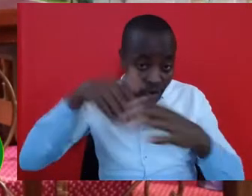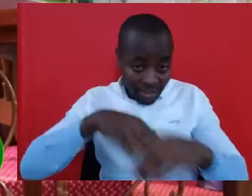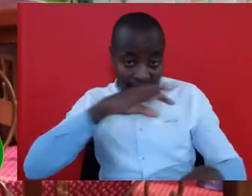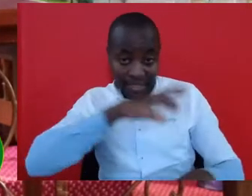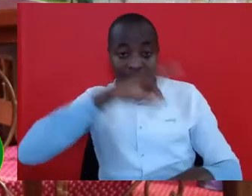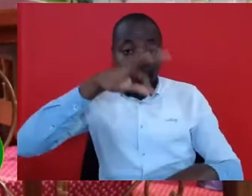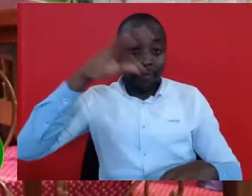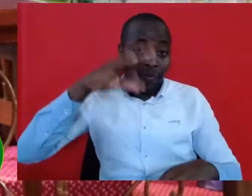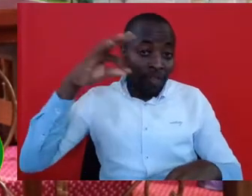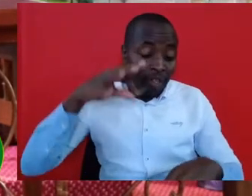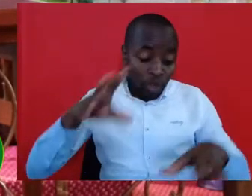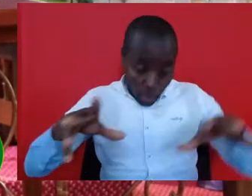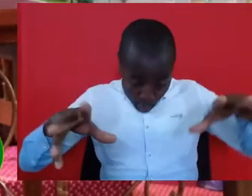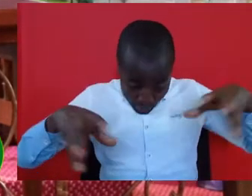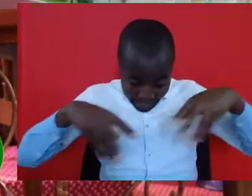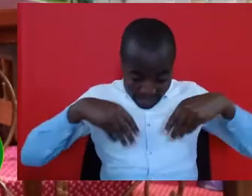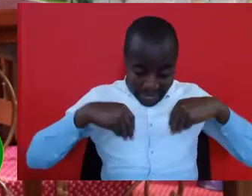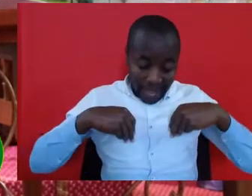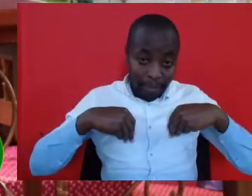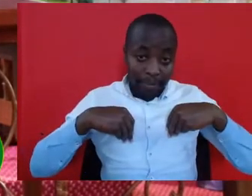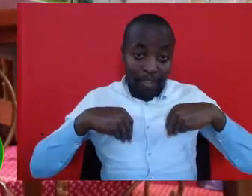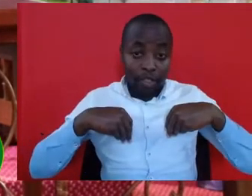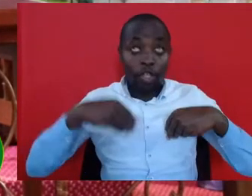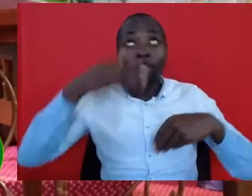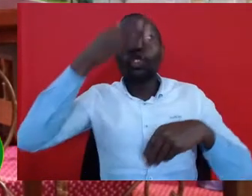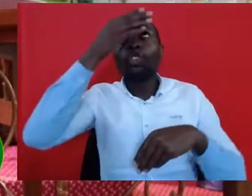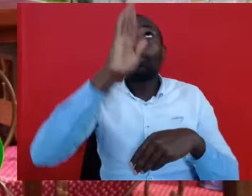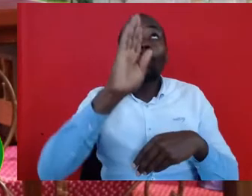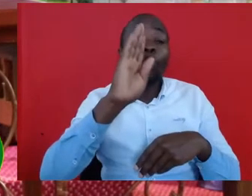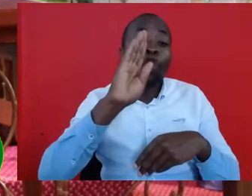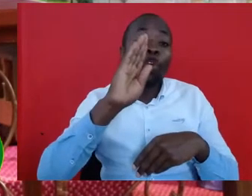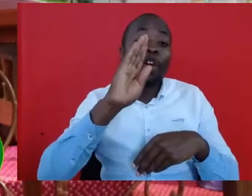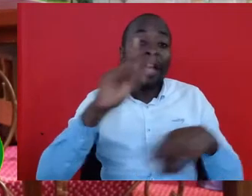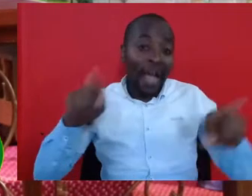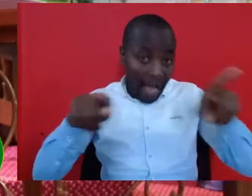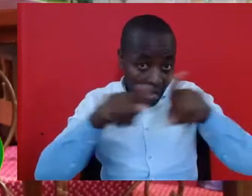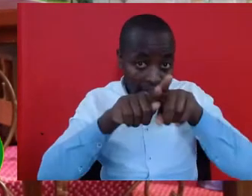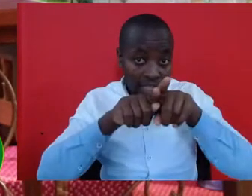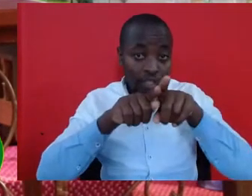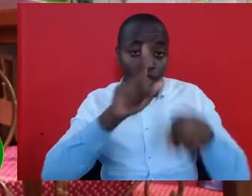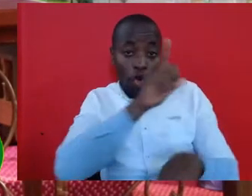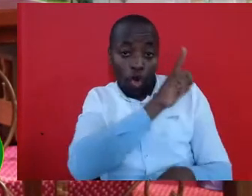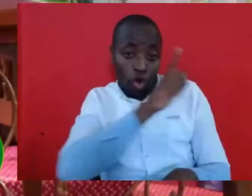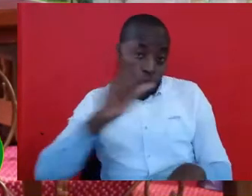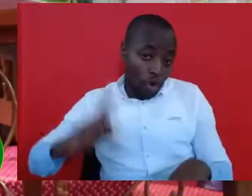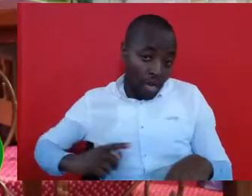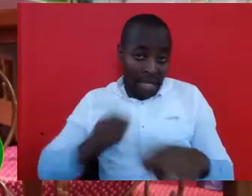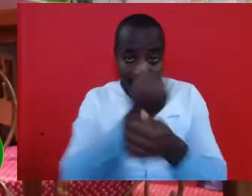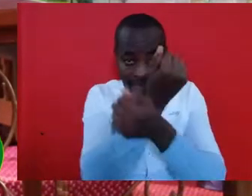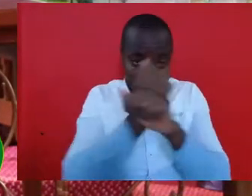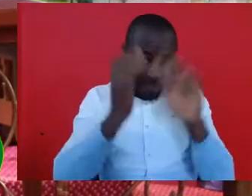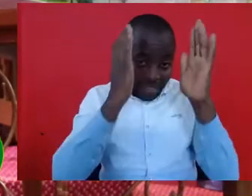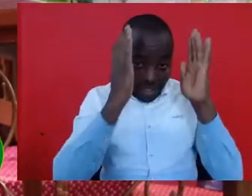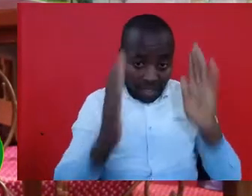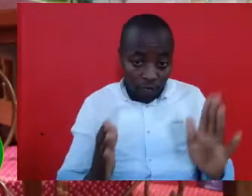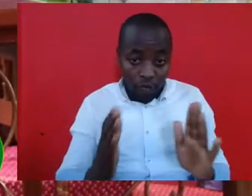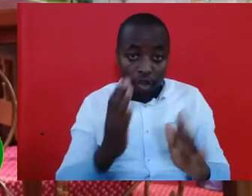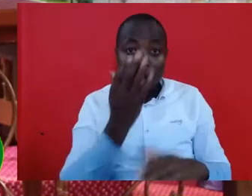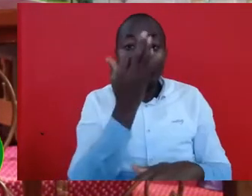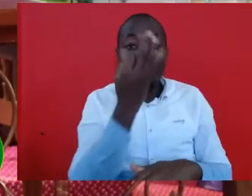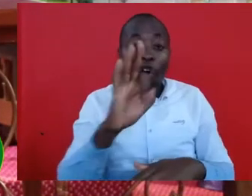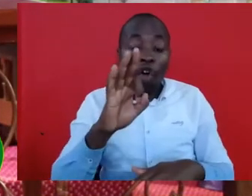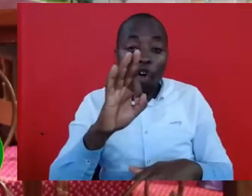kwa kumpokea yeye kama Bwana na Mwokozi wa maisha ya